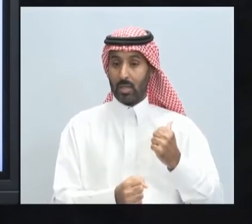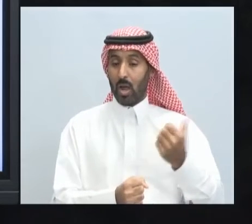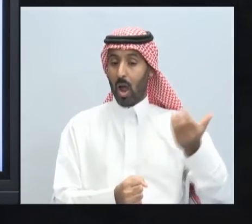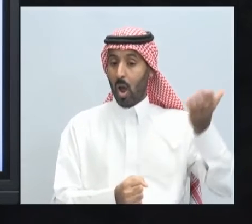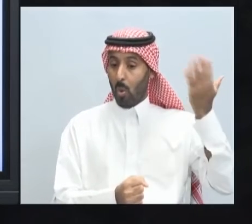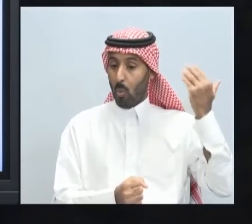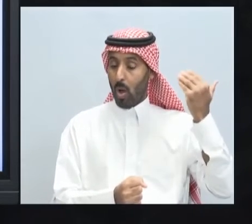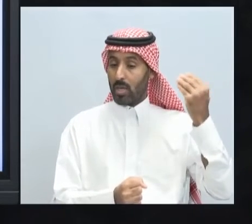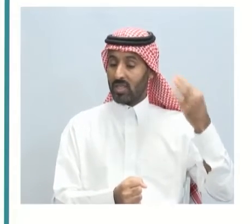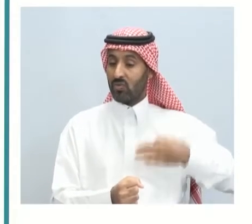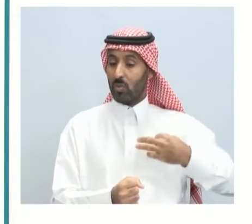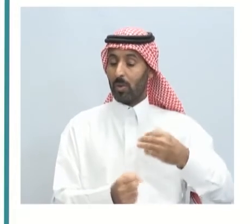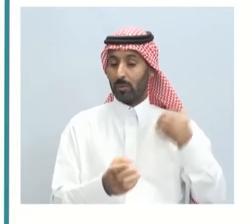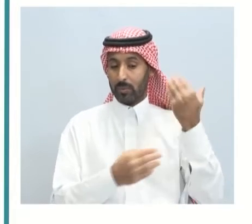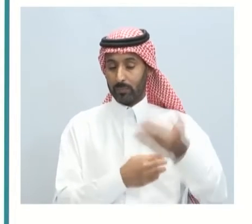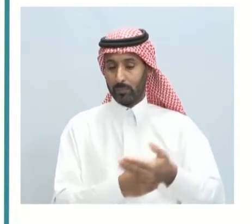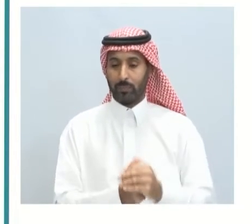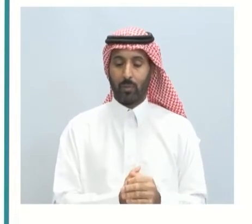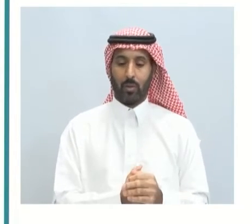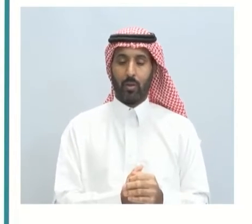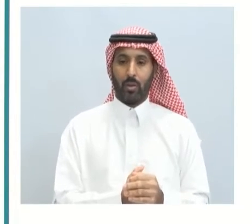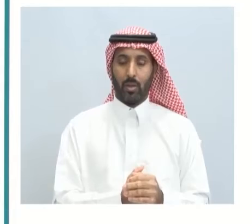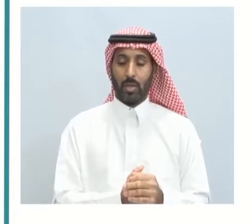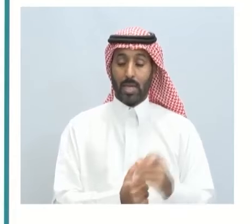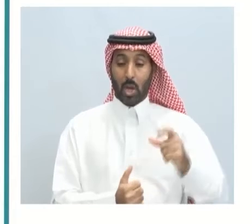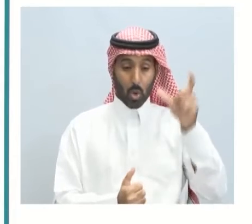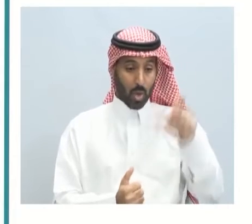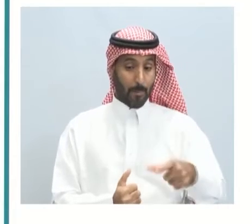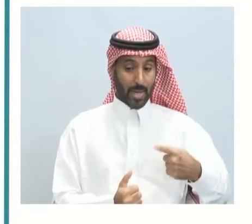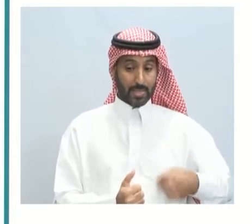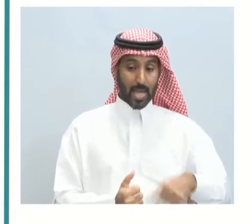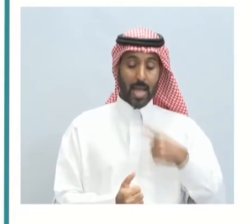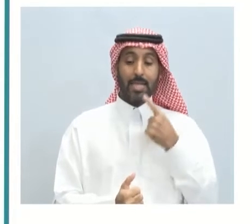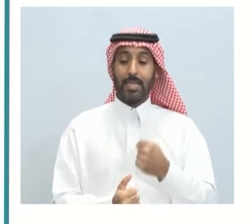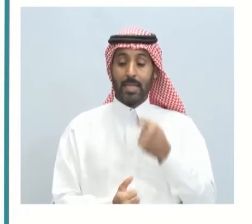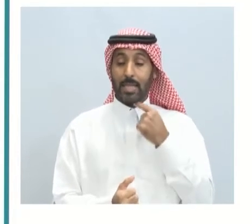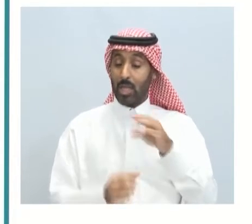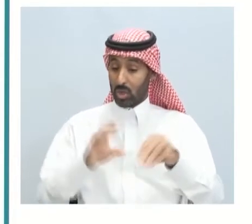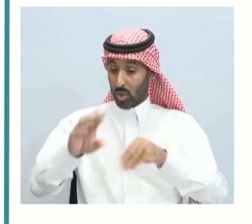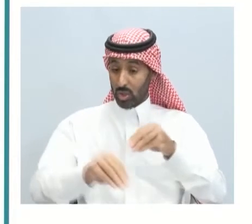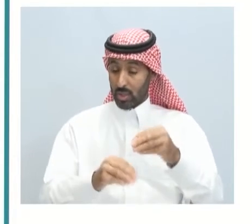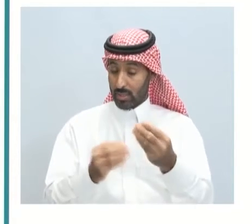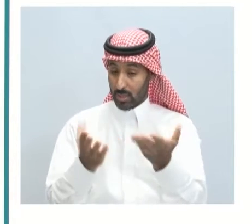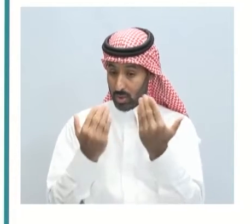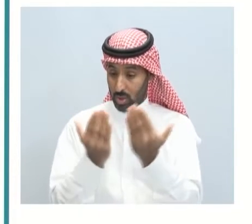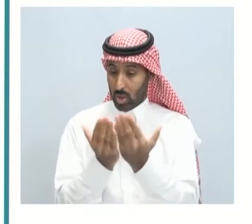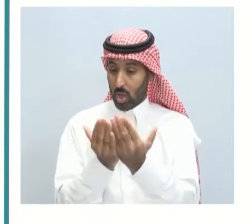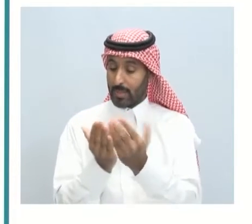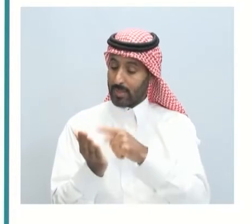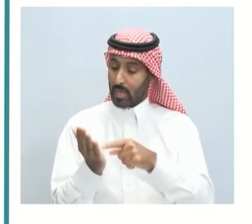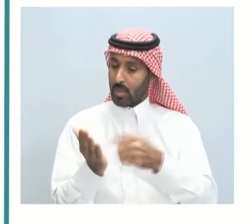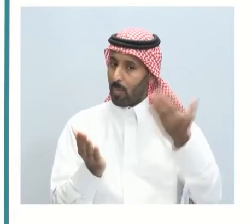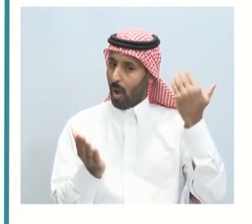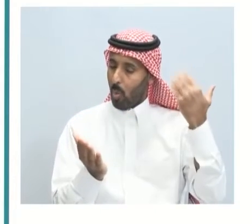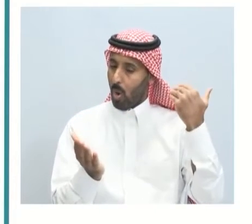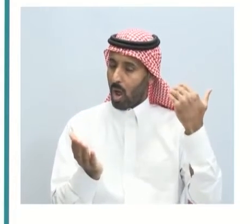معرفه سابقه يحتاج العلماء الى ان يحصلوا على دراسات سابقه عند اجراء البحوث